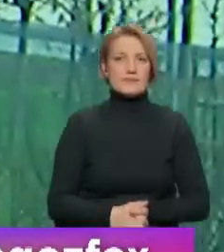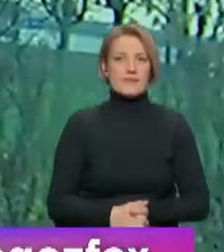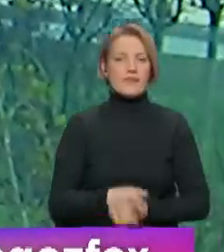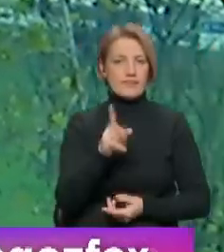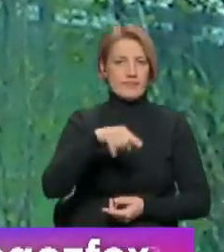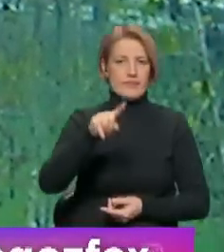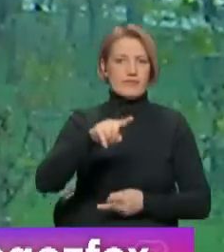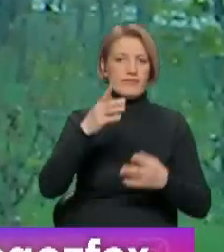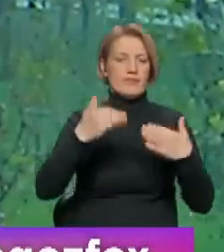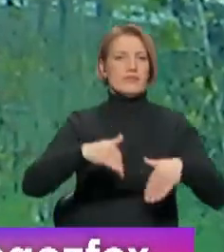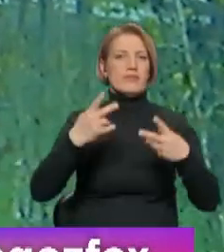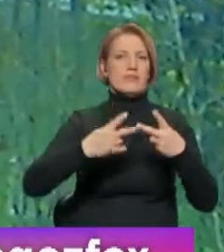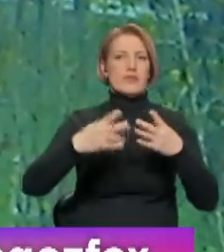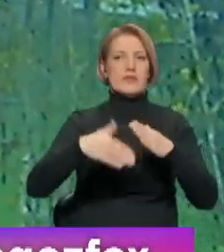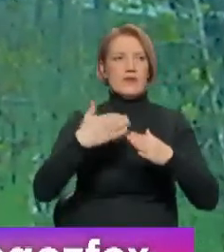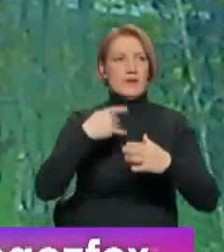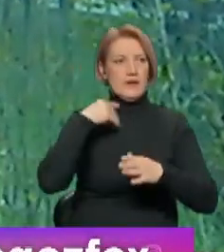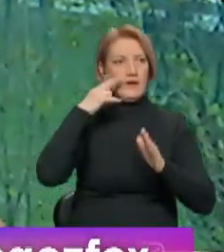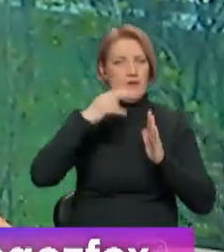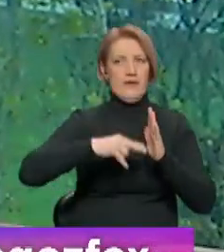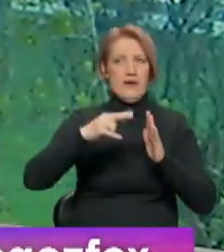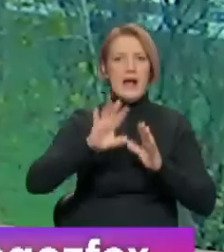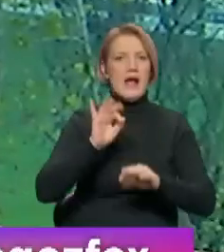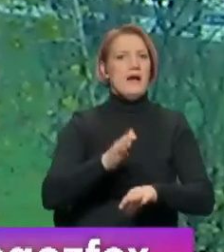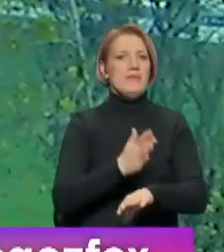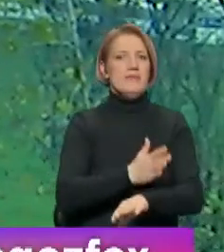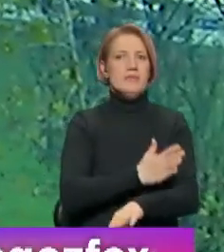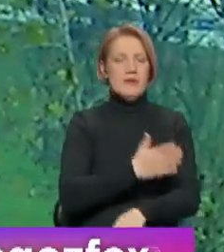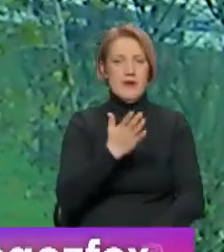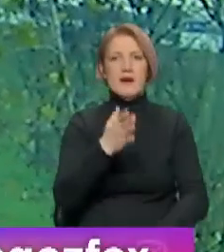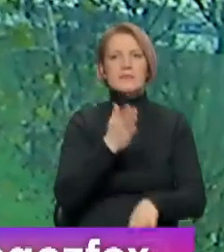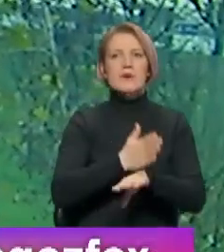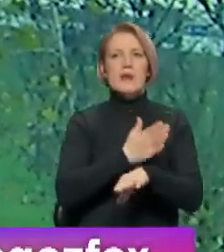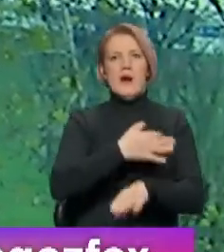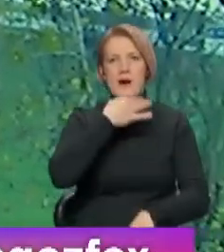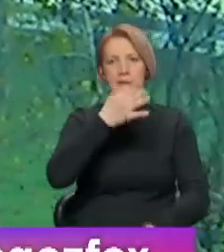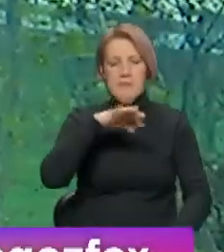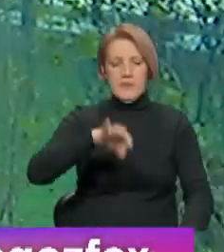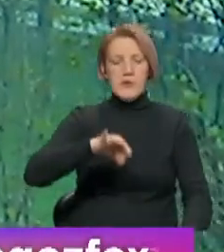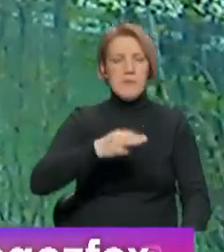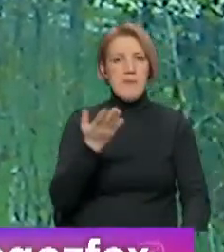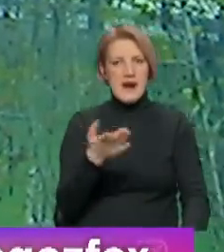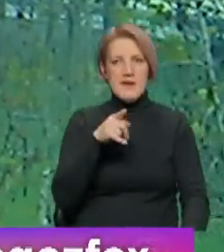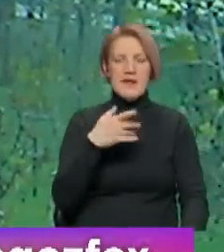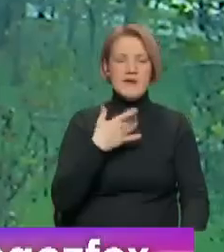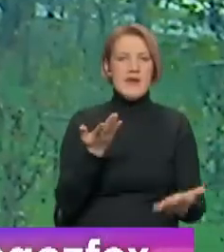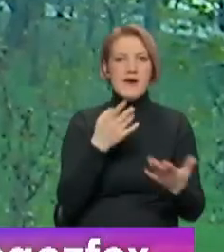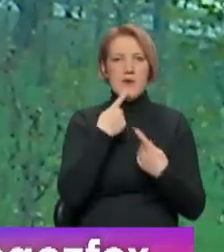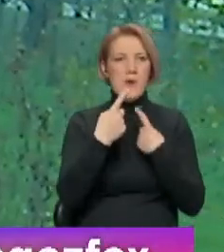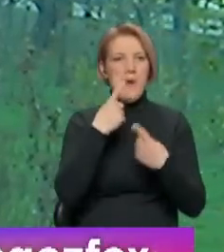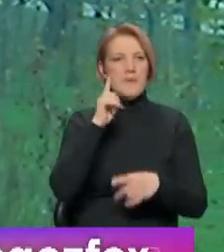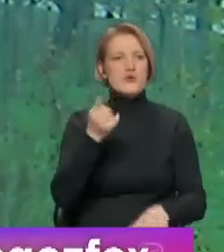sizlerden Gelen mesajlara da bakıyorum bir yandan hem memleket memleketin haberleri bugün Peki biz Neyi konuşuyoruz